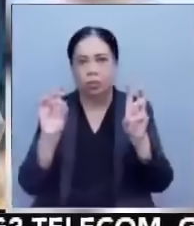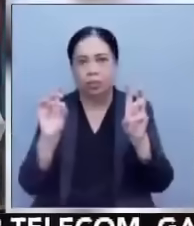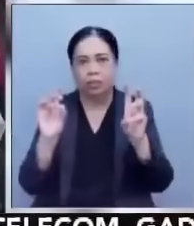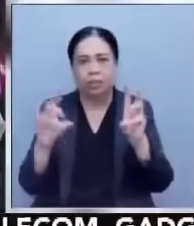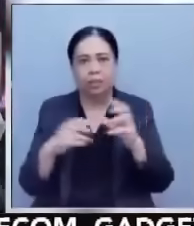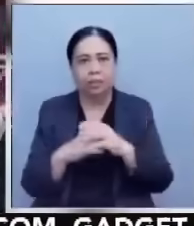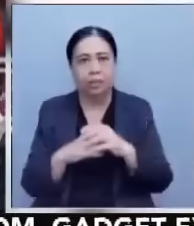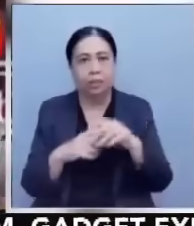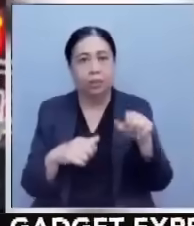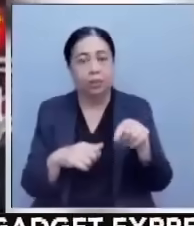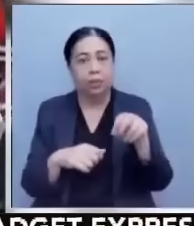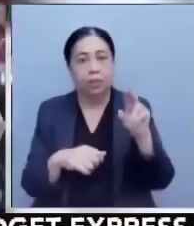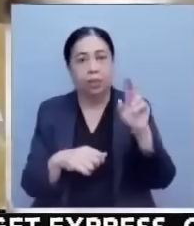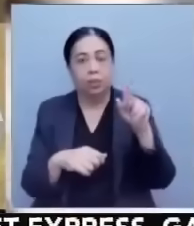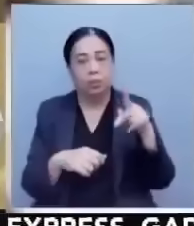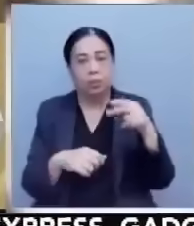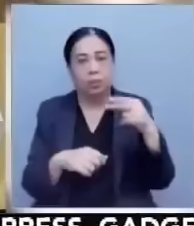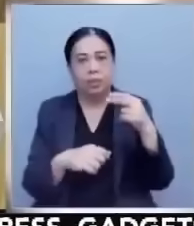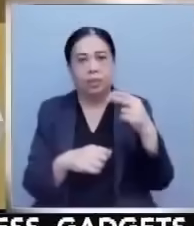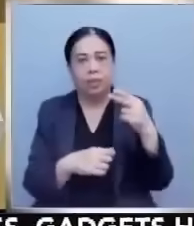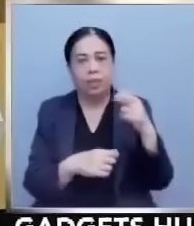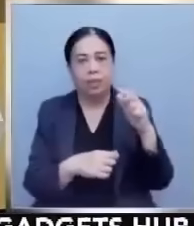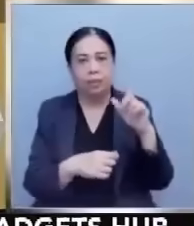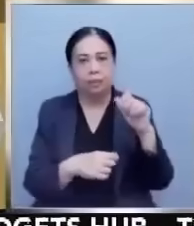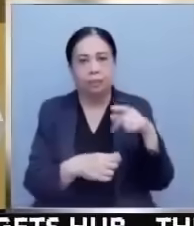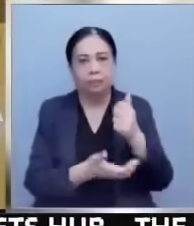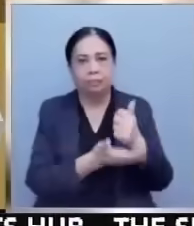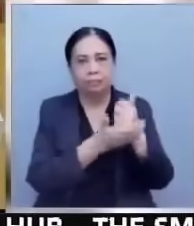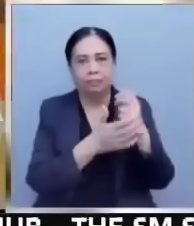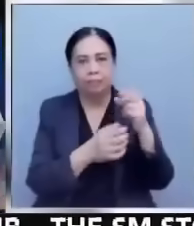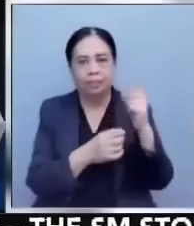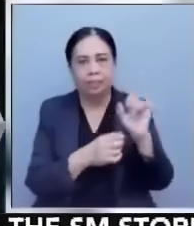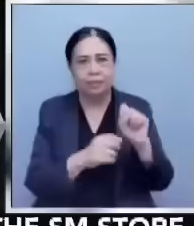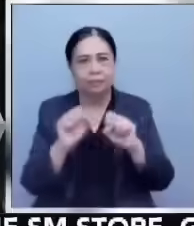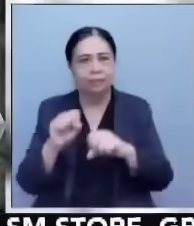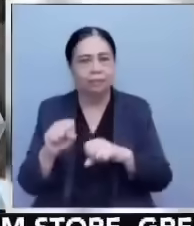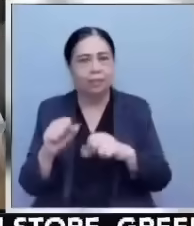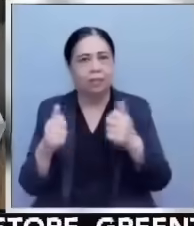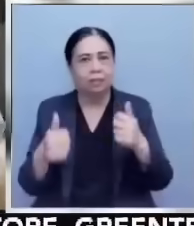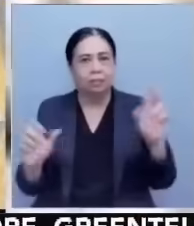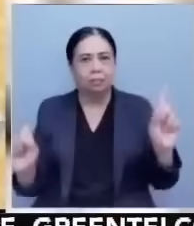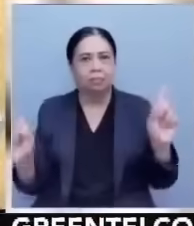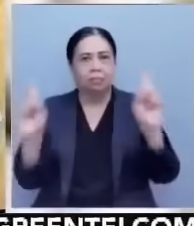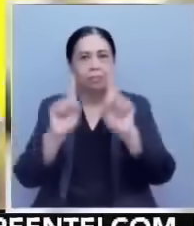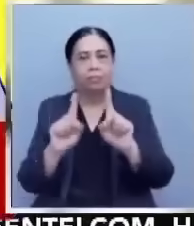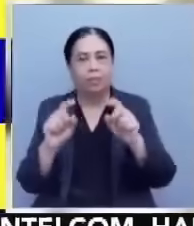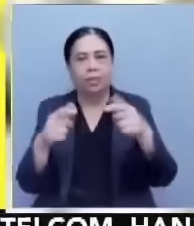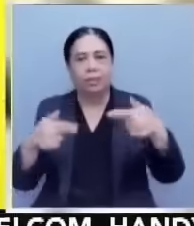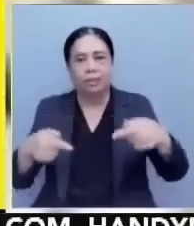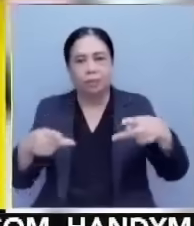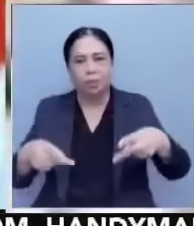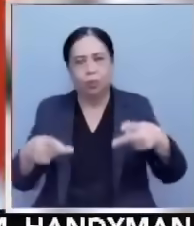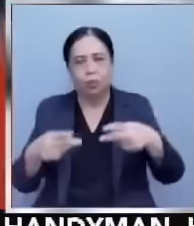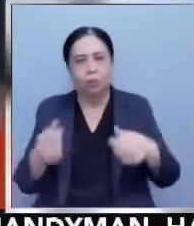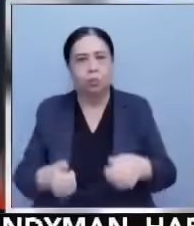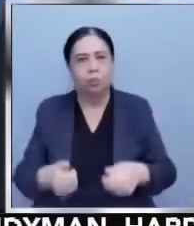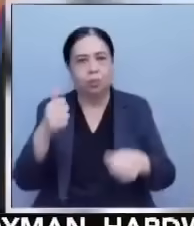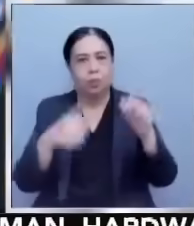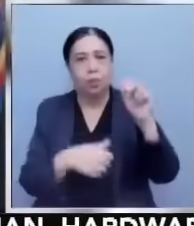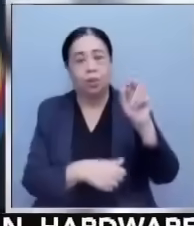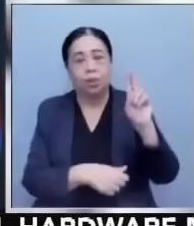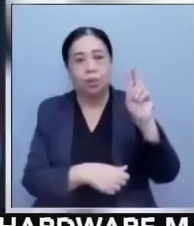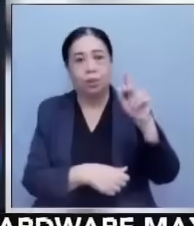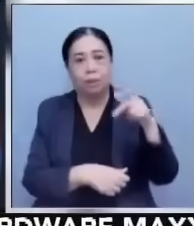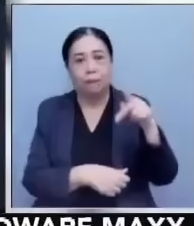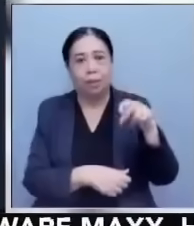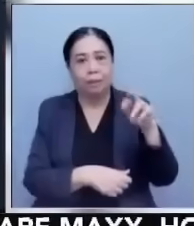University of Perpetual Health System Dalta at Colegio de San Juan de Letran ang nagtapat sa Game 2 na naipanalo ng Perpetual Altas sa score